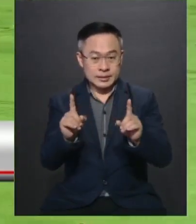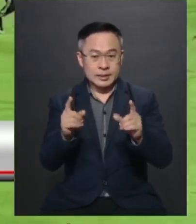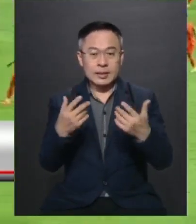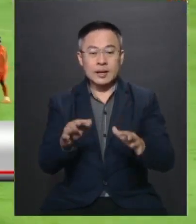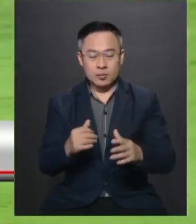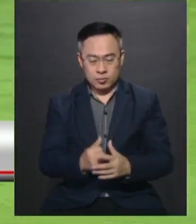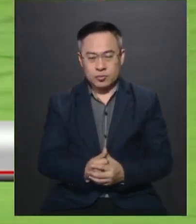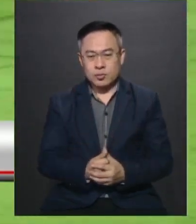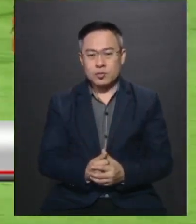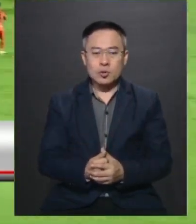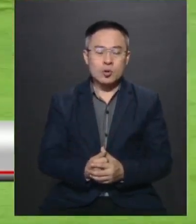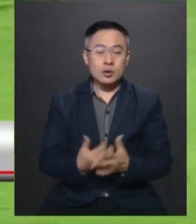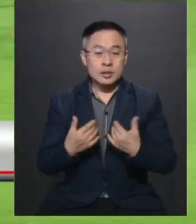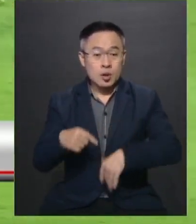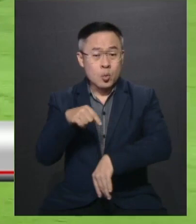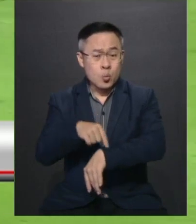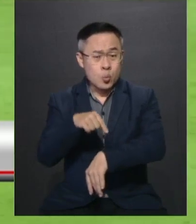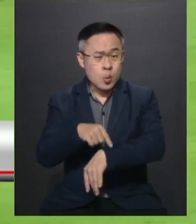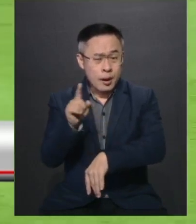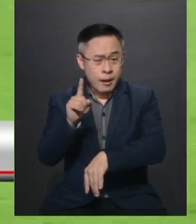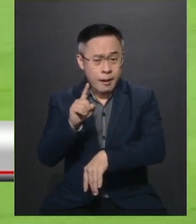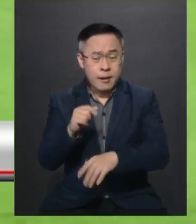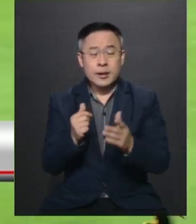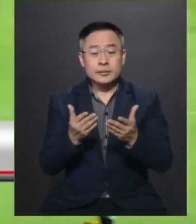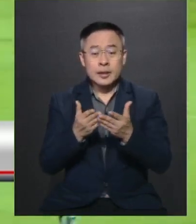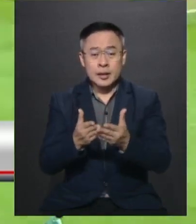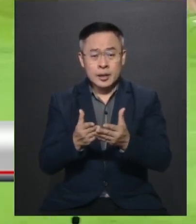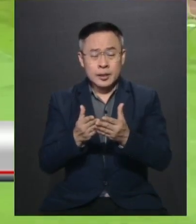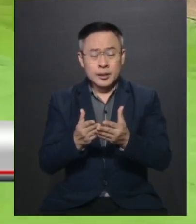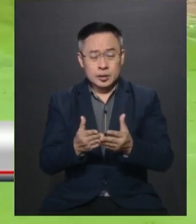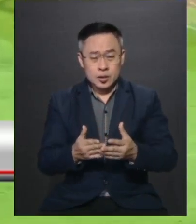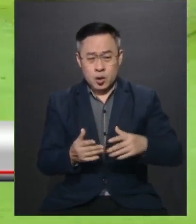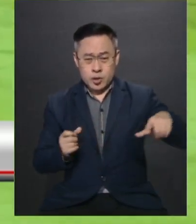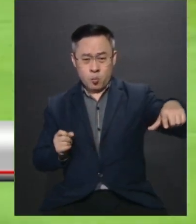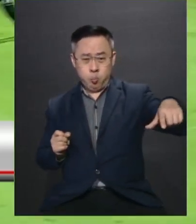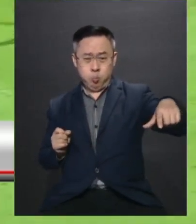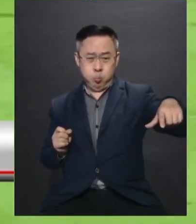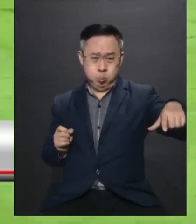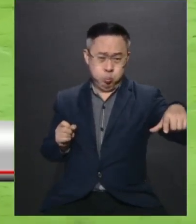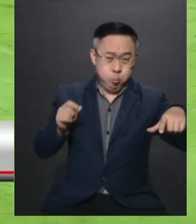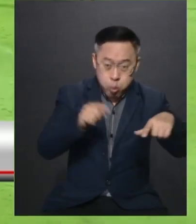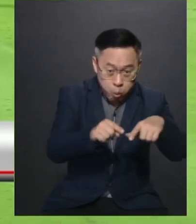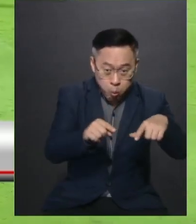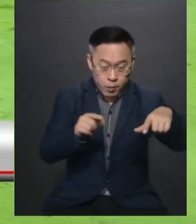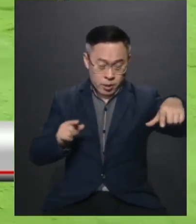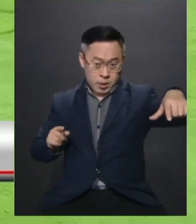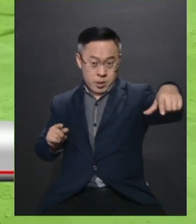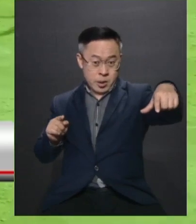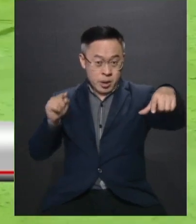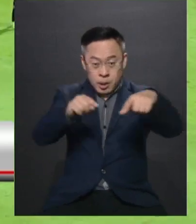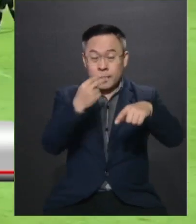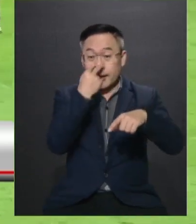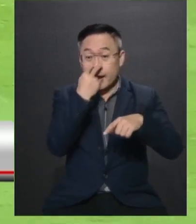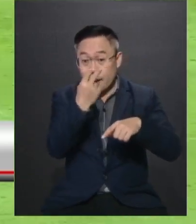ต่อ 1แล้วนะคะถัดมา 3นาทีท่าเรือเกือบขึ้นนำค่ะจากจังหวะยิงไกลสุดสวยของ serioซัวเรซนะ